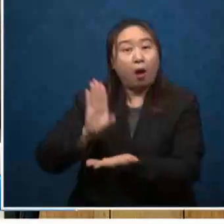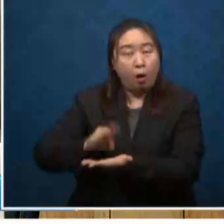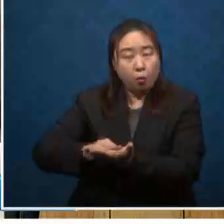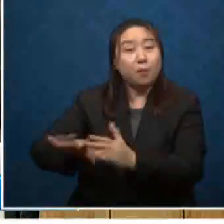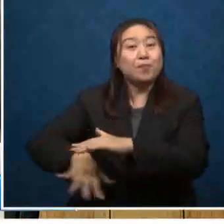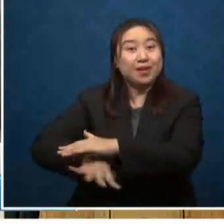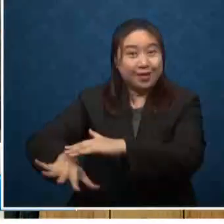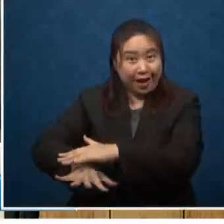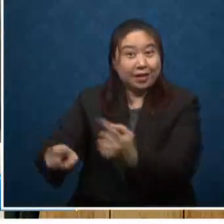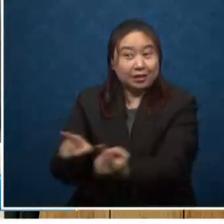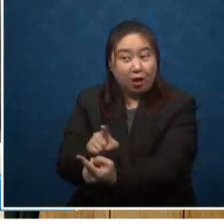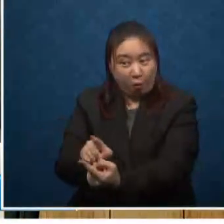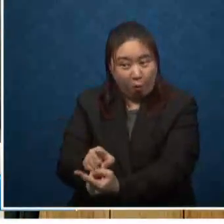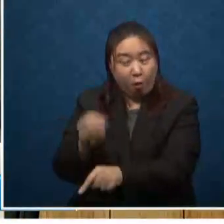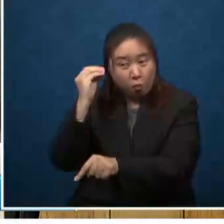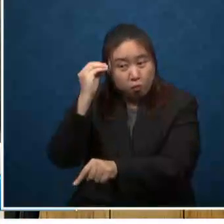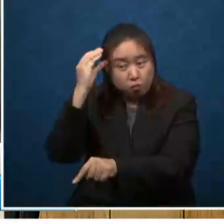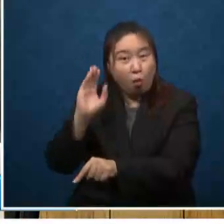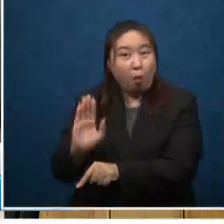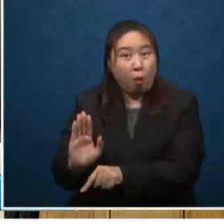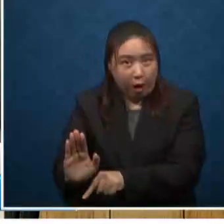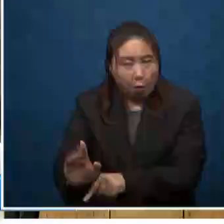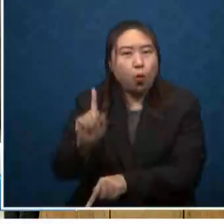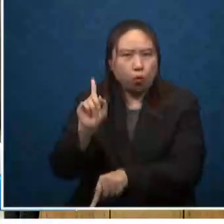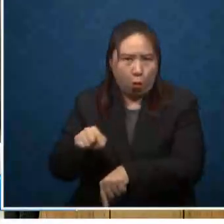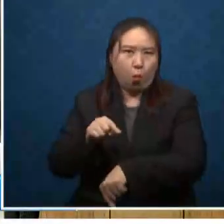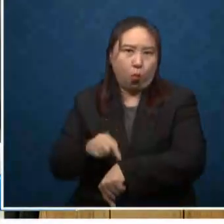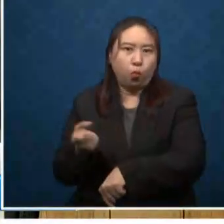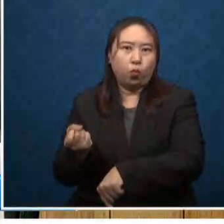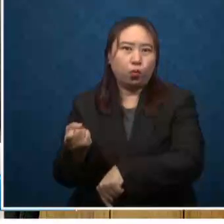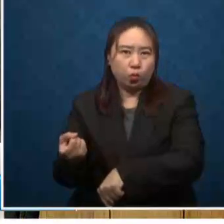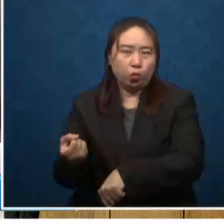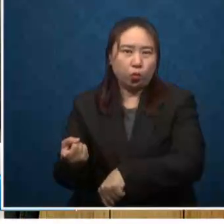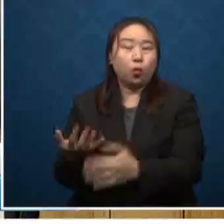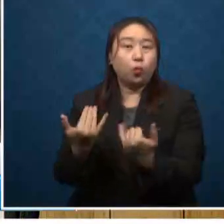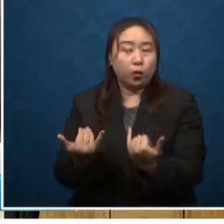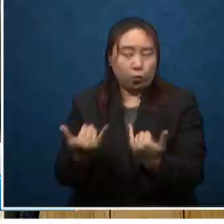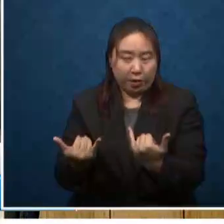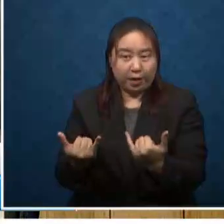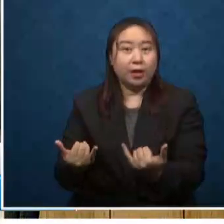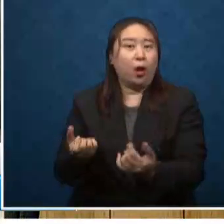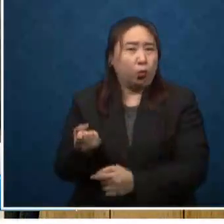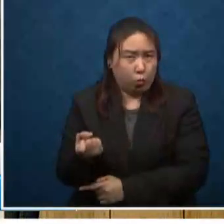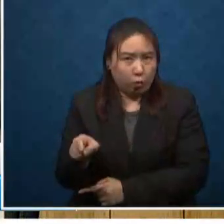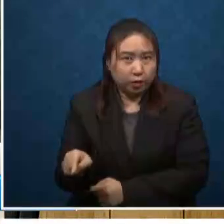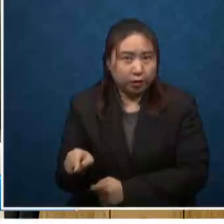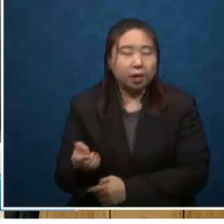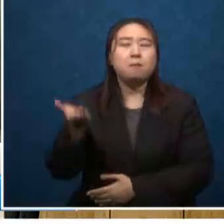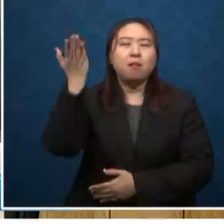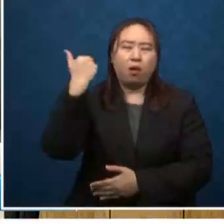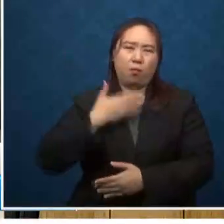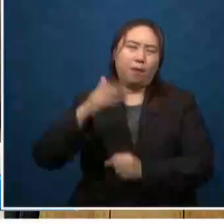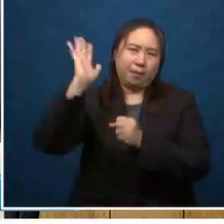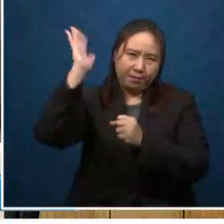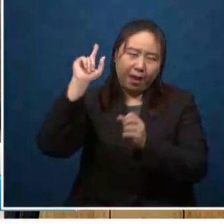คมและคลังความรู้ในระดับพื้นที่ต้องเป็นเรียลไทม์ต้องเป็นปัจจุบันต้องเป็นวันนั้นผมได้เคยอภิปรายหลายครั้ง